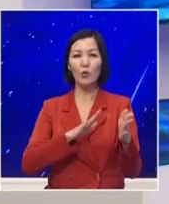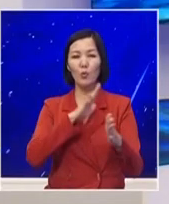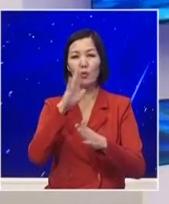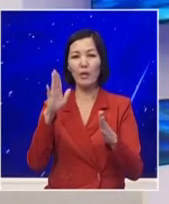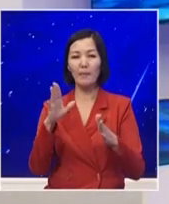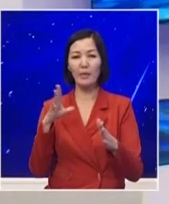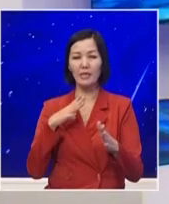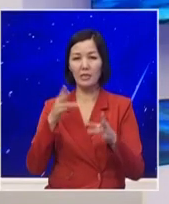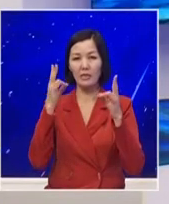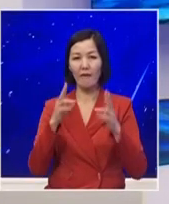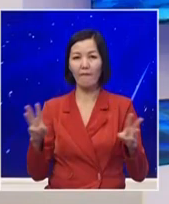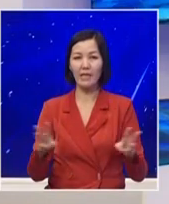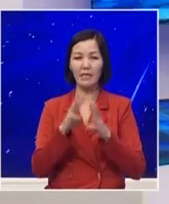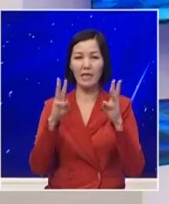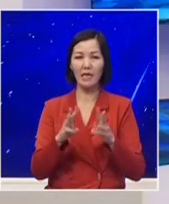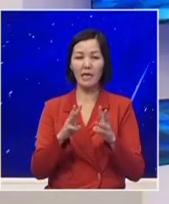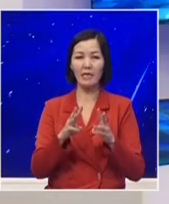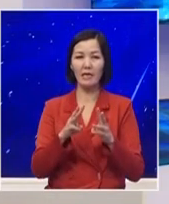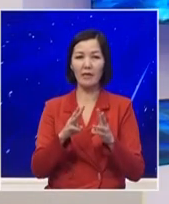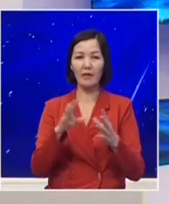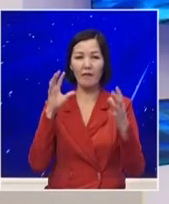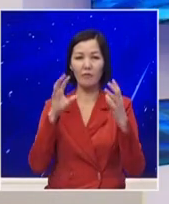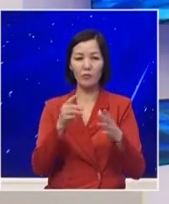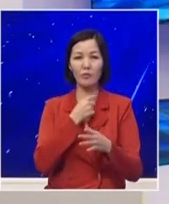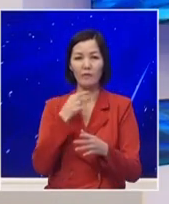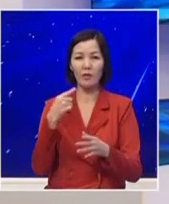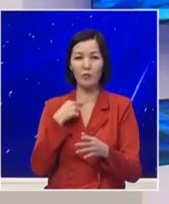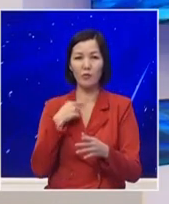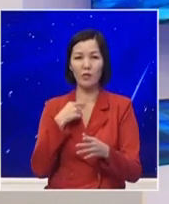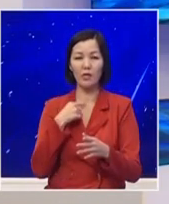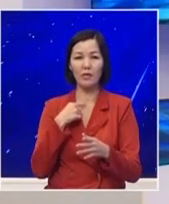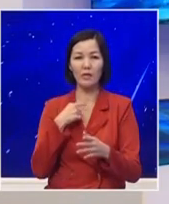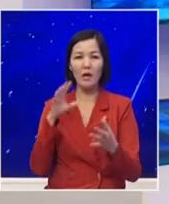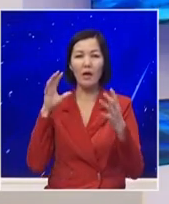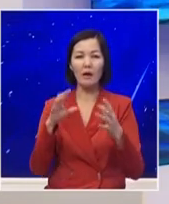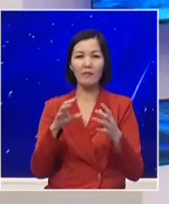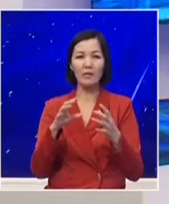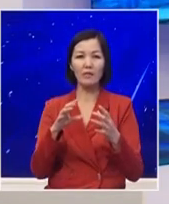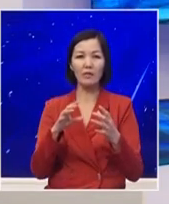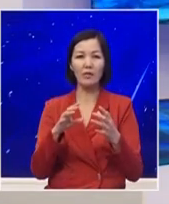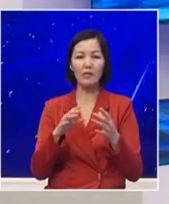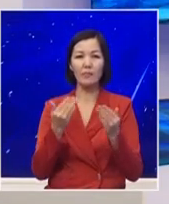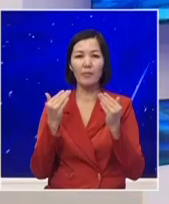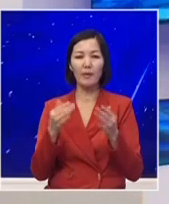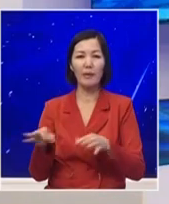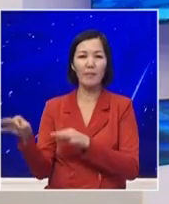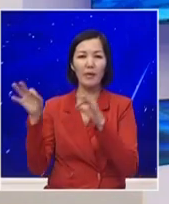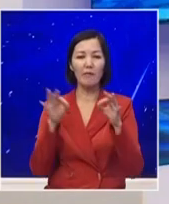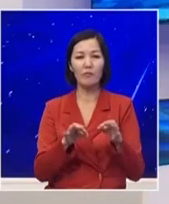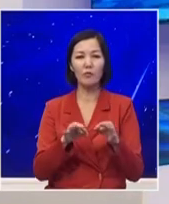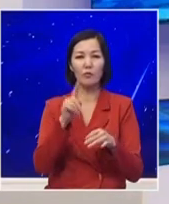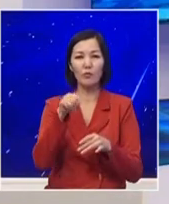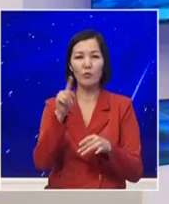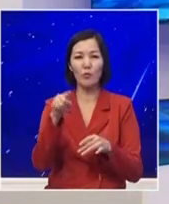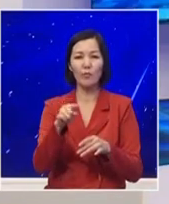Сегодня утром произошло возгорание пассажирского автобуса в Талдыкургане. Автотранспортное средство осуществляло перевозки по